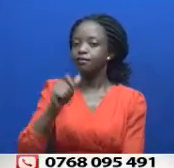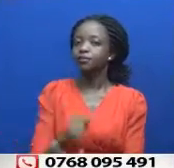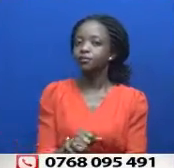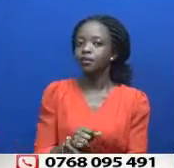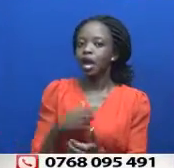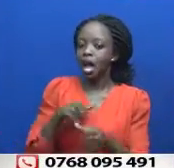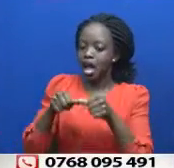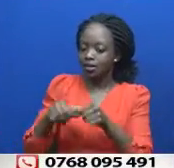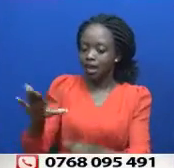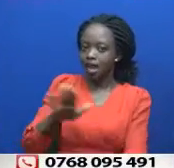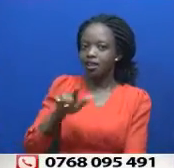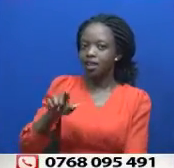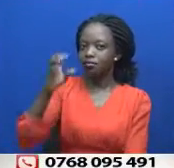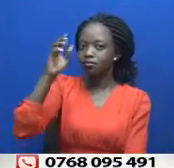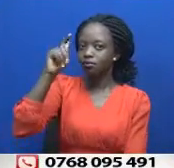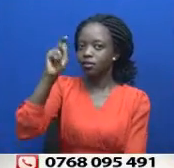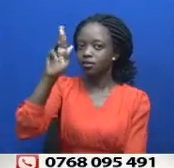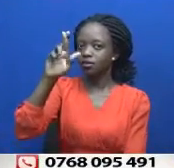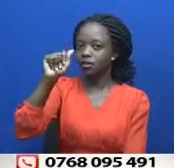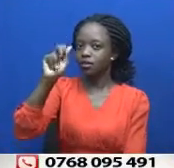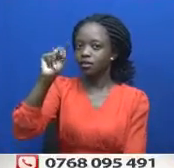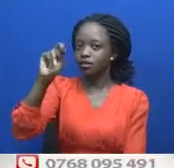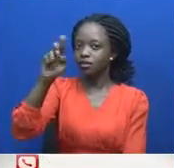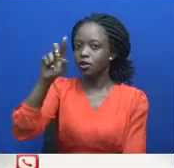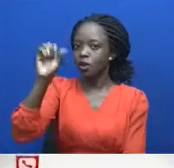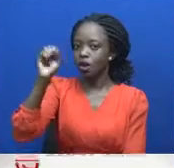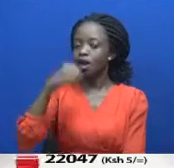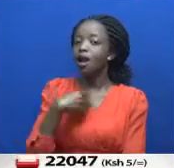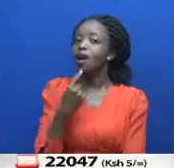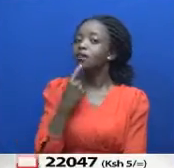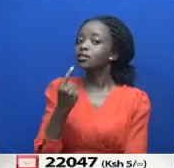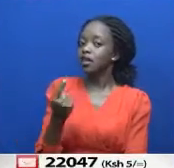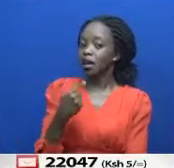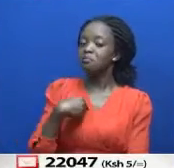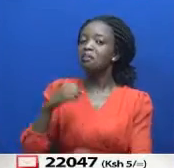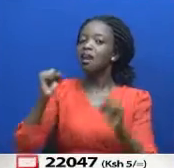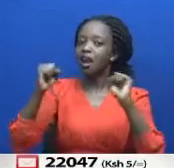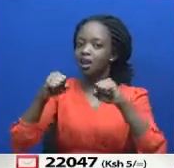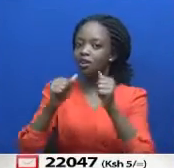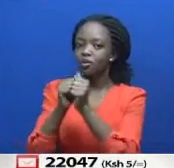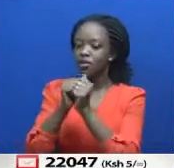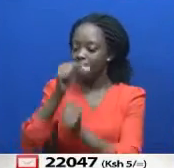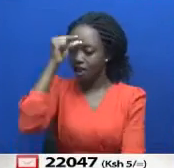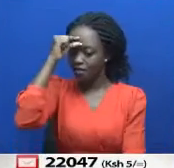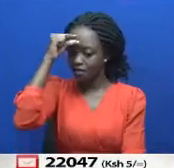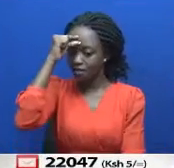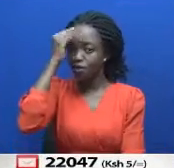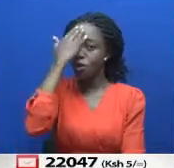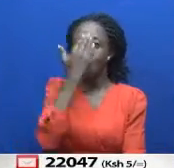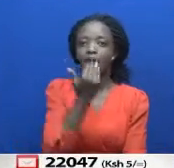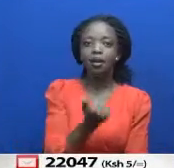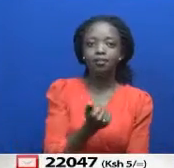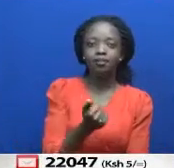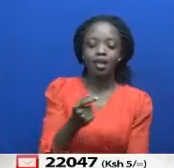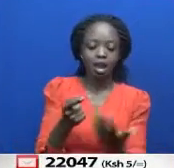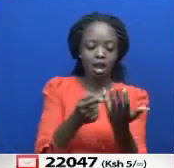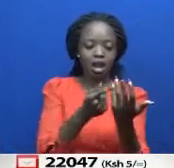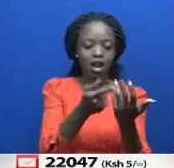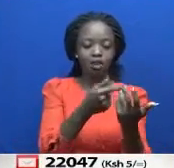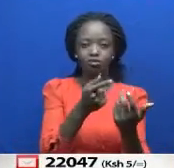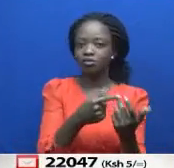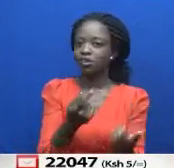Trans Nzoia County, mama kiongozi. Nasema ya kwamba nakubaliana na serikali, manake census haiwezi